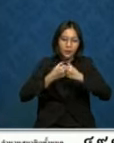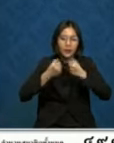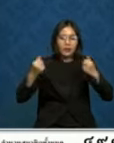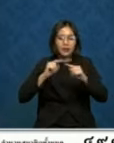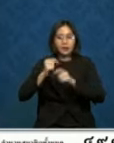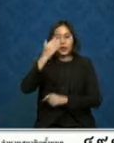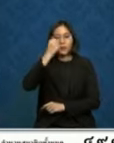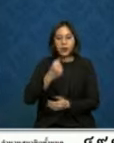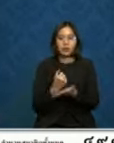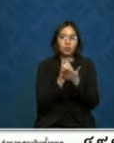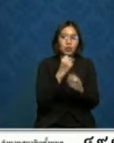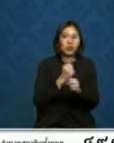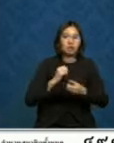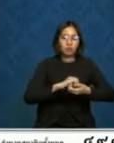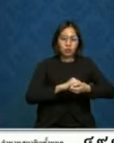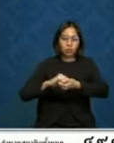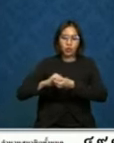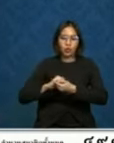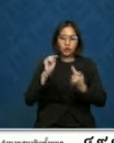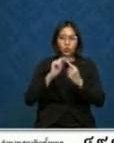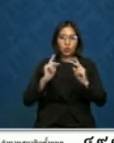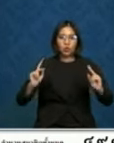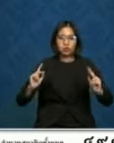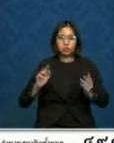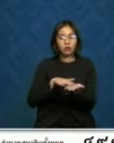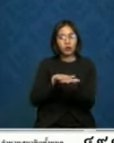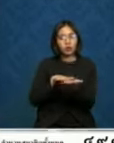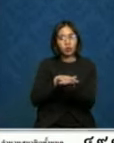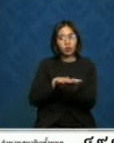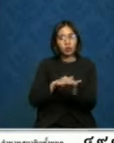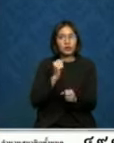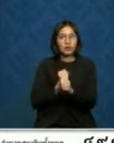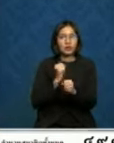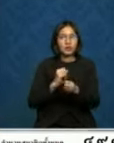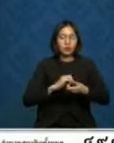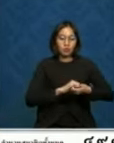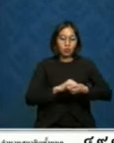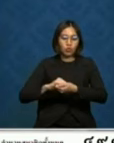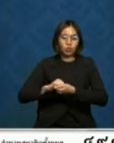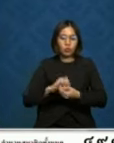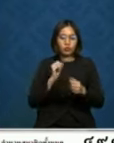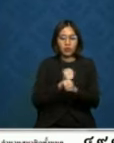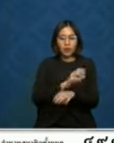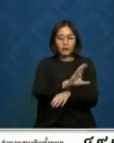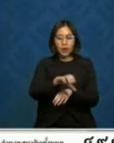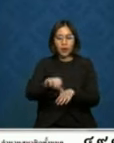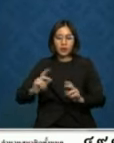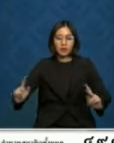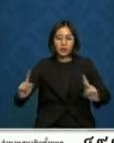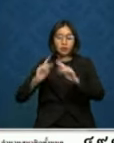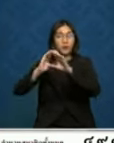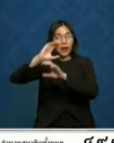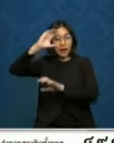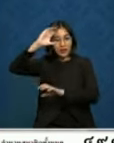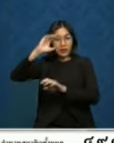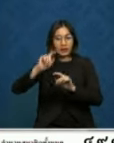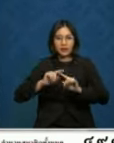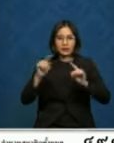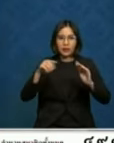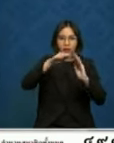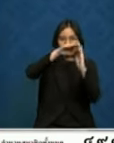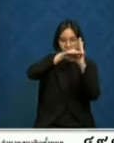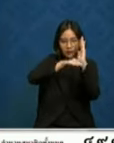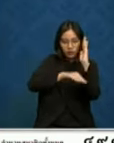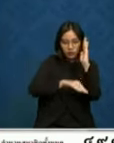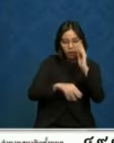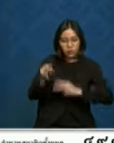เพื่อมาช่วยบูรณาการร่วมกันกับกระทรวงขออภัยครับเพื่อมาบูรณาการร่วมกันกับหน่วยงานของมหาดไทยนะครับแต่ขั้นตอน